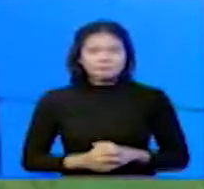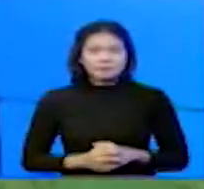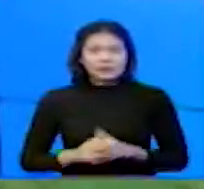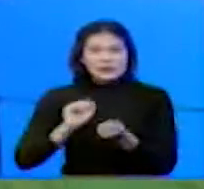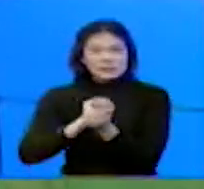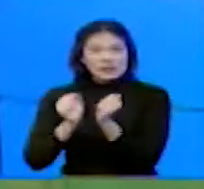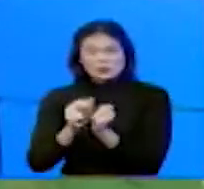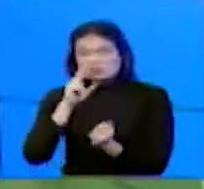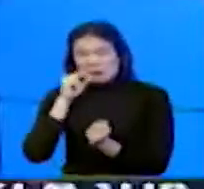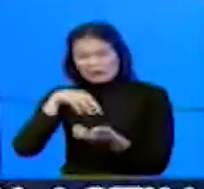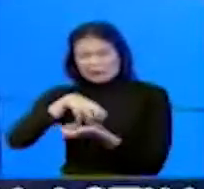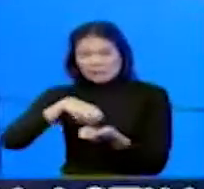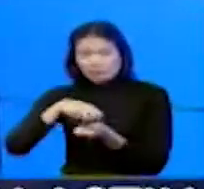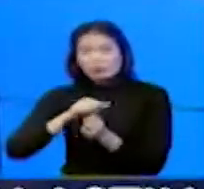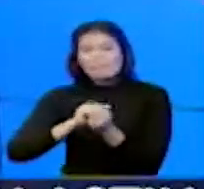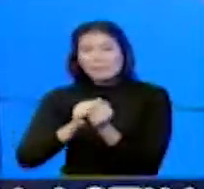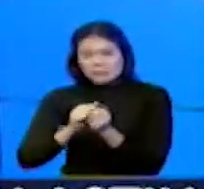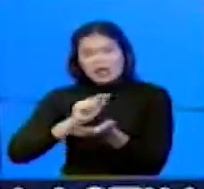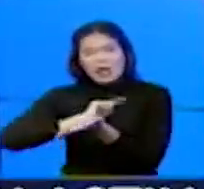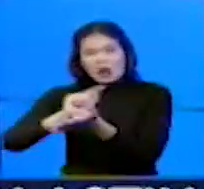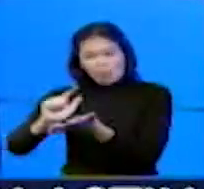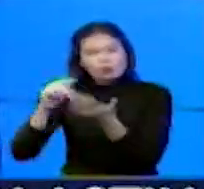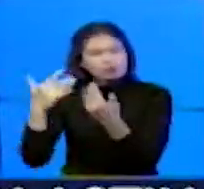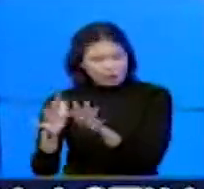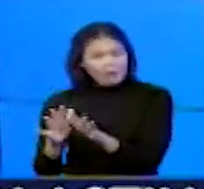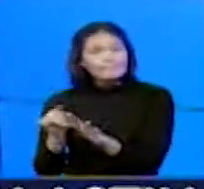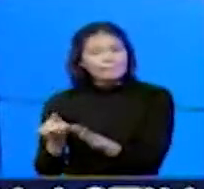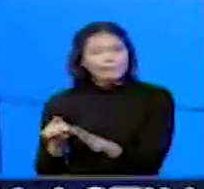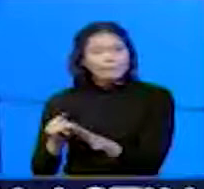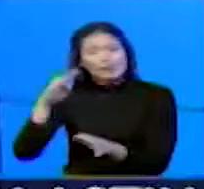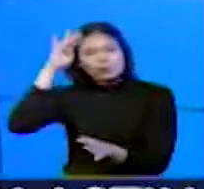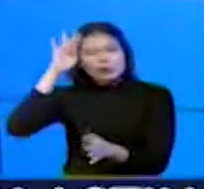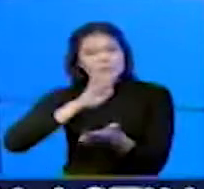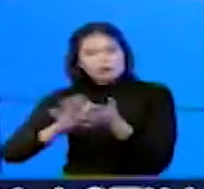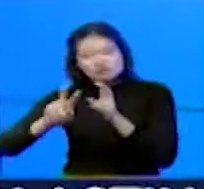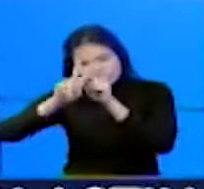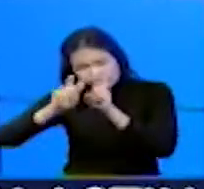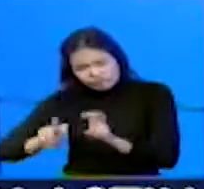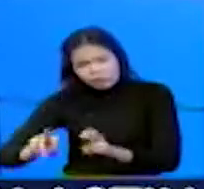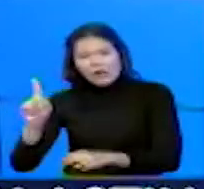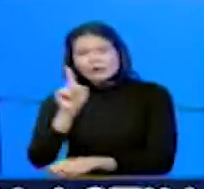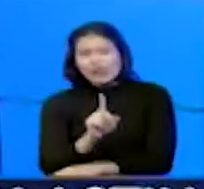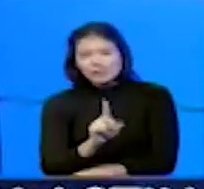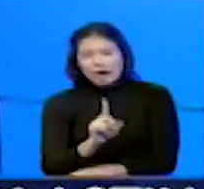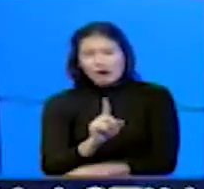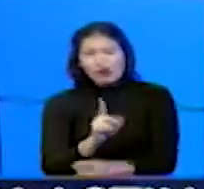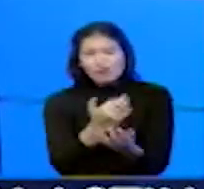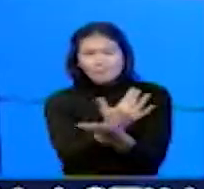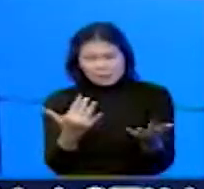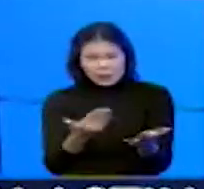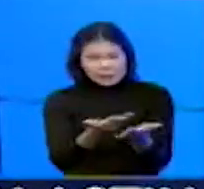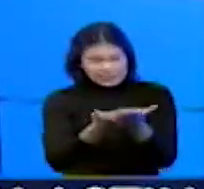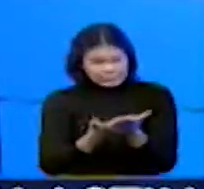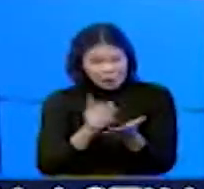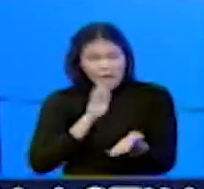Kasus beras bercampur plastik telah dilaporkan ke Kapolres setempat. Aparat telah melakukan investigasi ke lapangan dengan mendatangi warga penerima